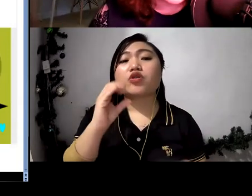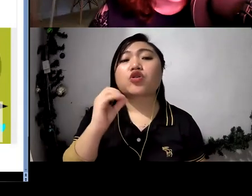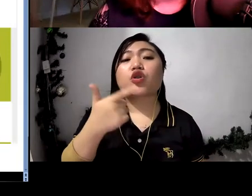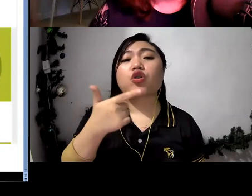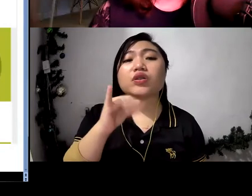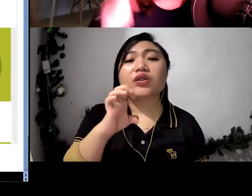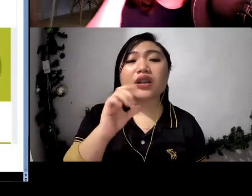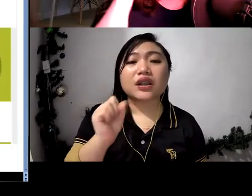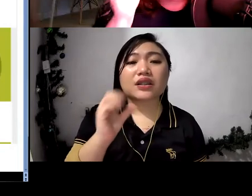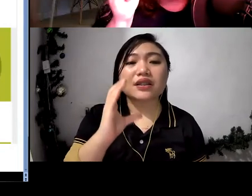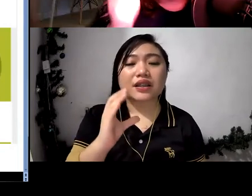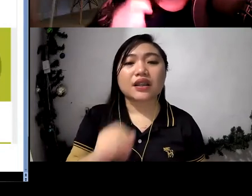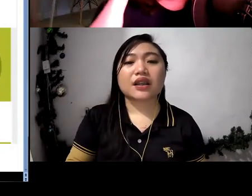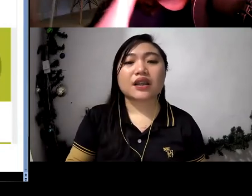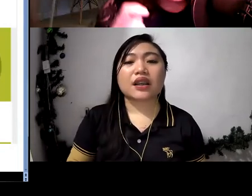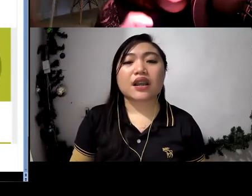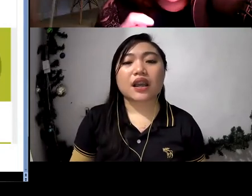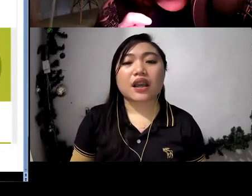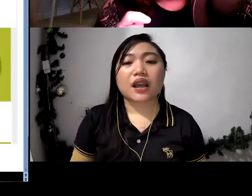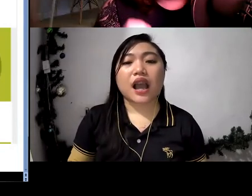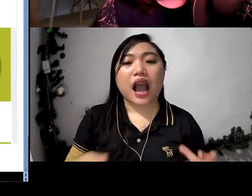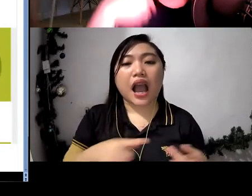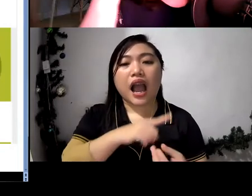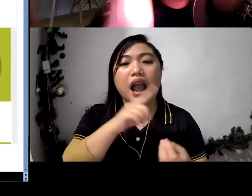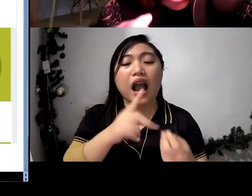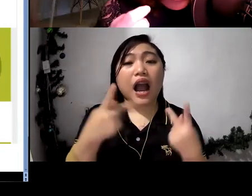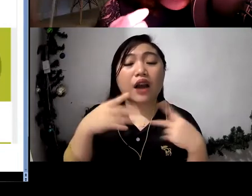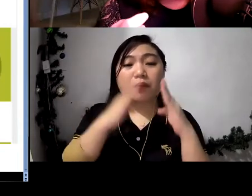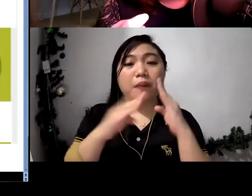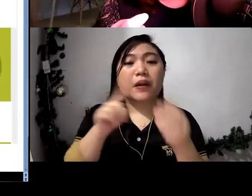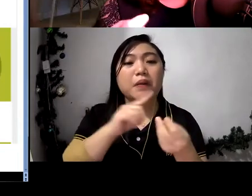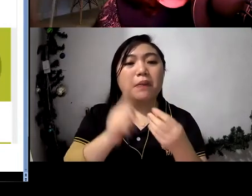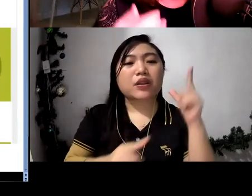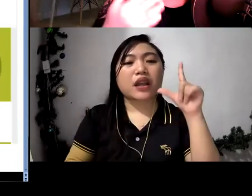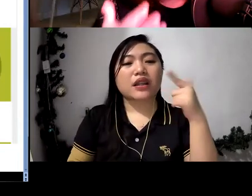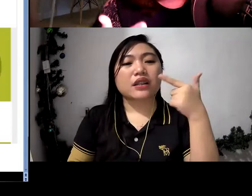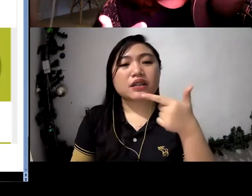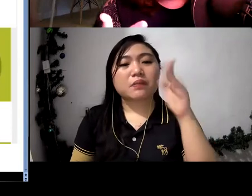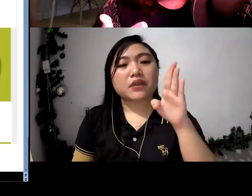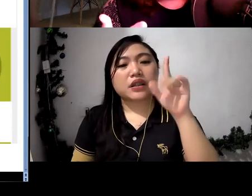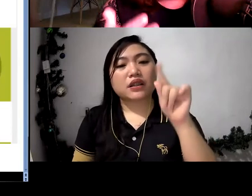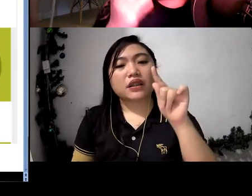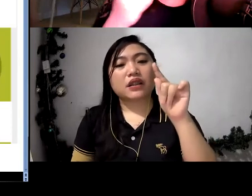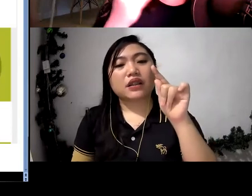and concern na very particular sa lesbian, sa gay, sa bisexual. Yung T